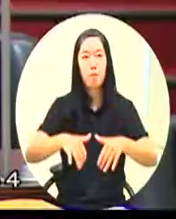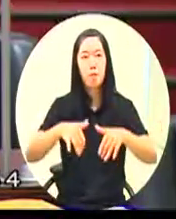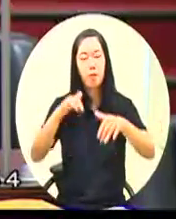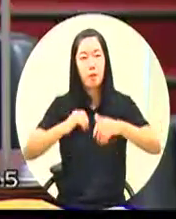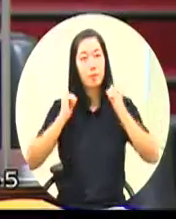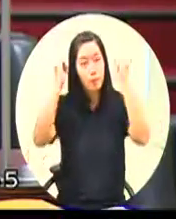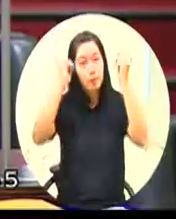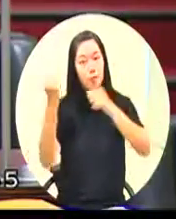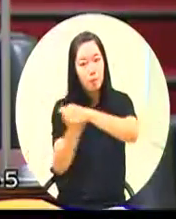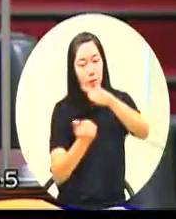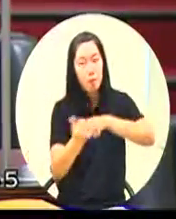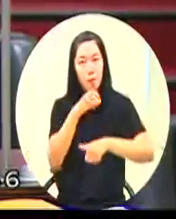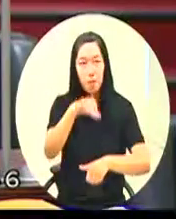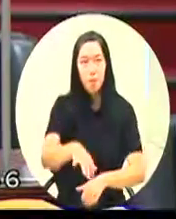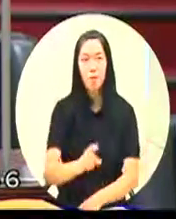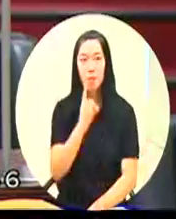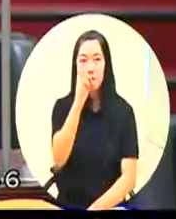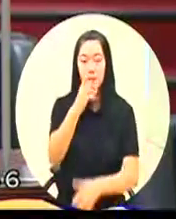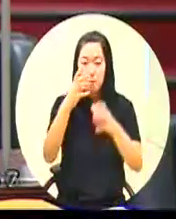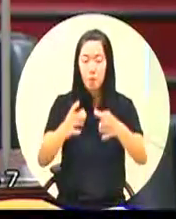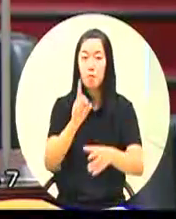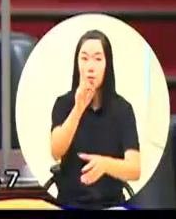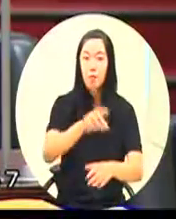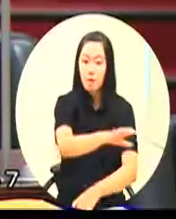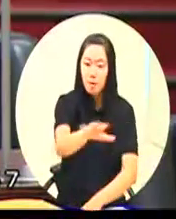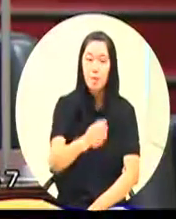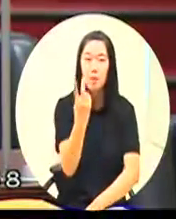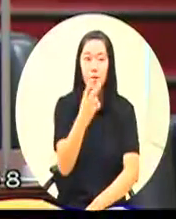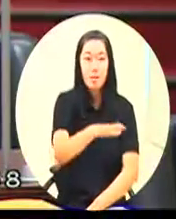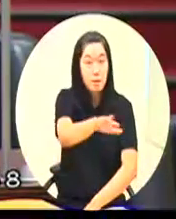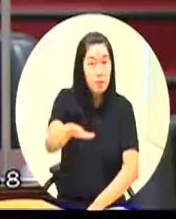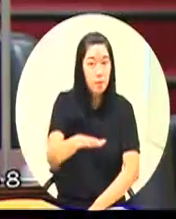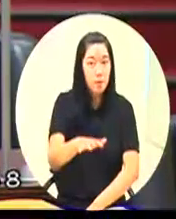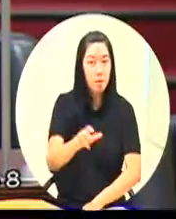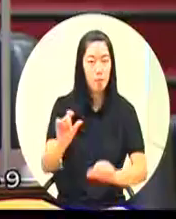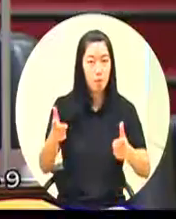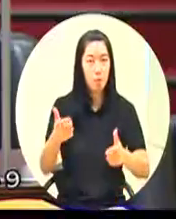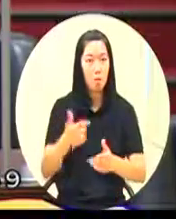在只建1面、2面的这样的风雨球场，这样的话